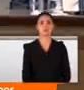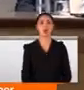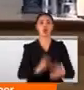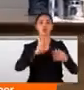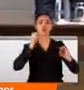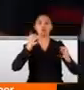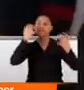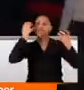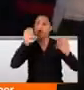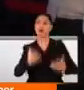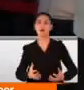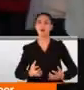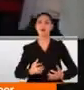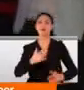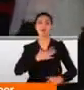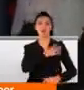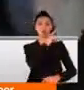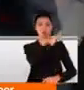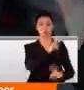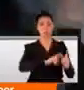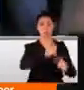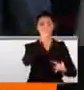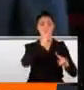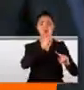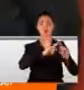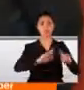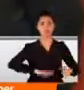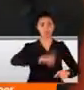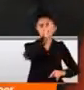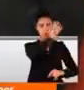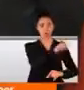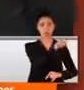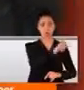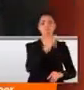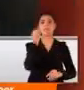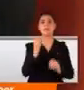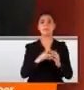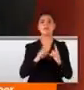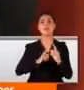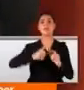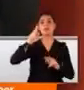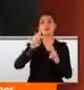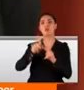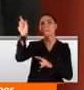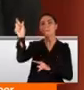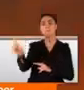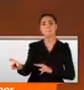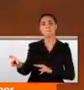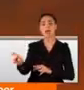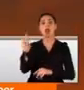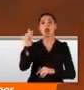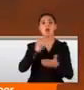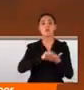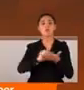Sözleri çok sertti. Çünkü hem CHP Genel Başkanı Kemal Kılıçdaroğlu hem de İYİ Parti Genel Başkanı Meral Akşener